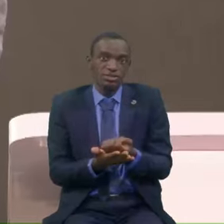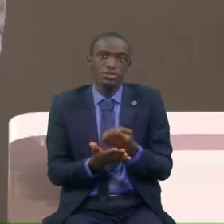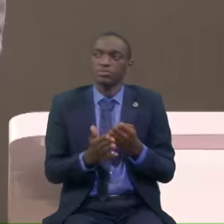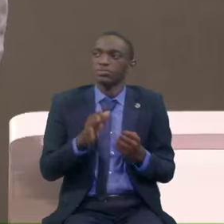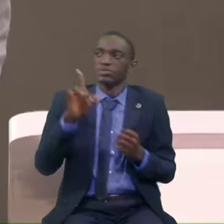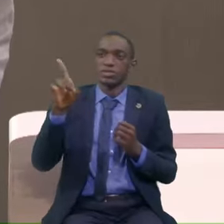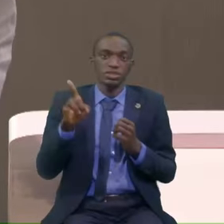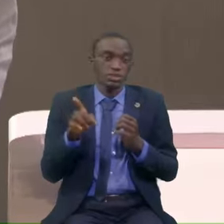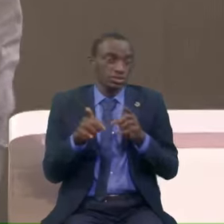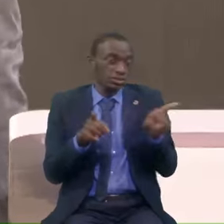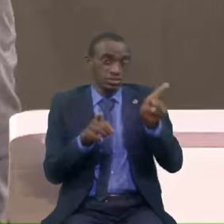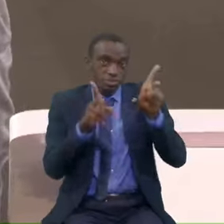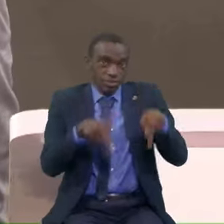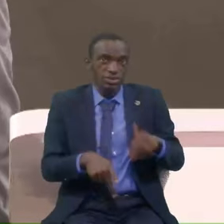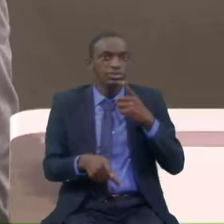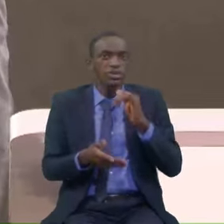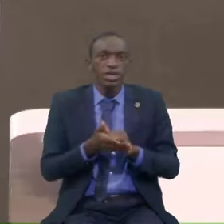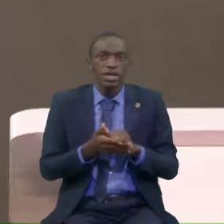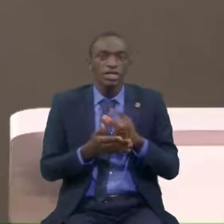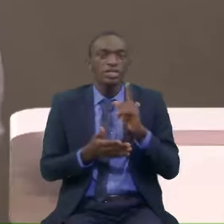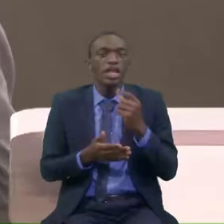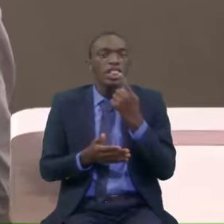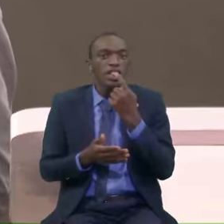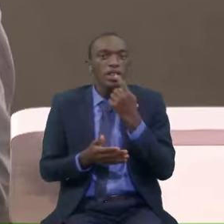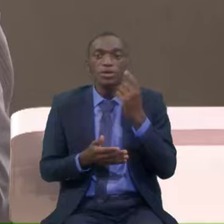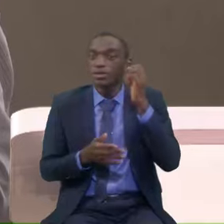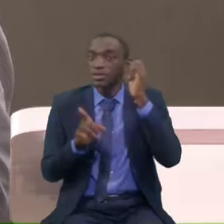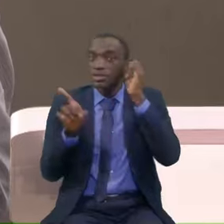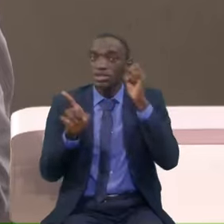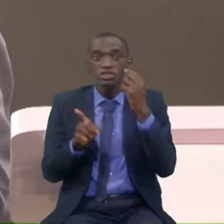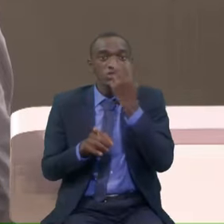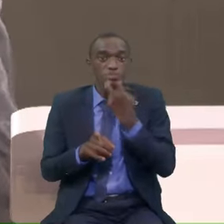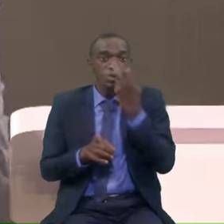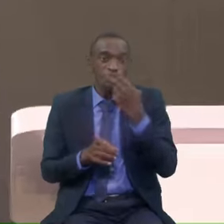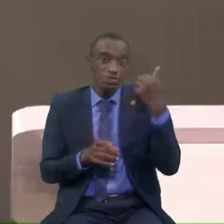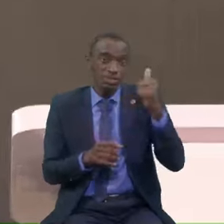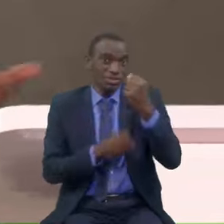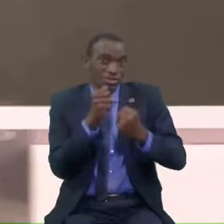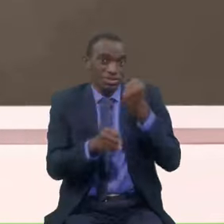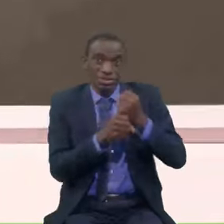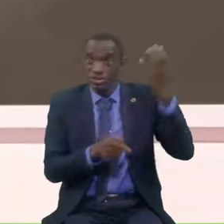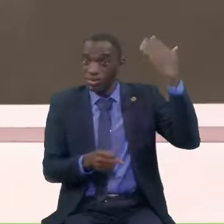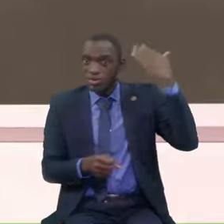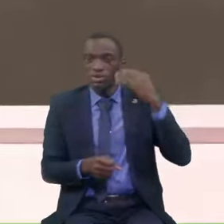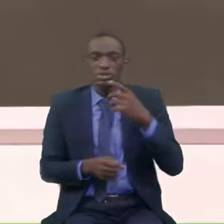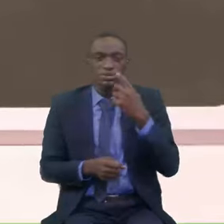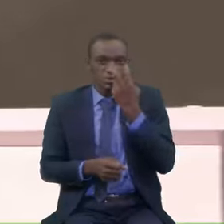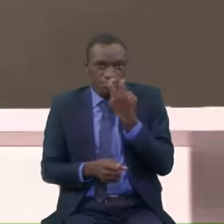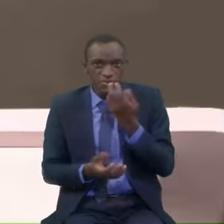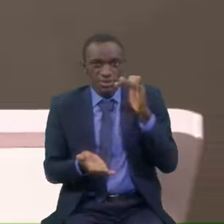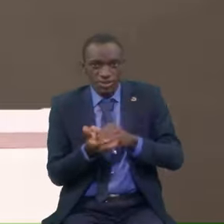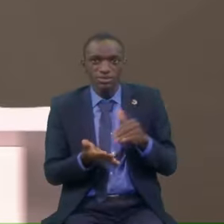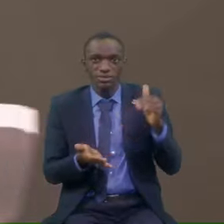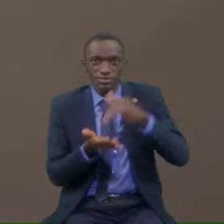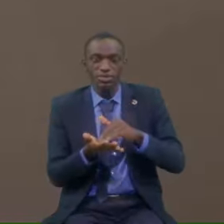Et les langues qu'ils parlent, excusez-moi, ils ont parlé ça il y a 10 ans. Ils répètent ça.